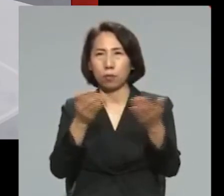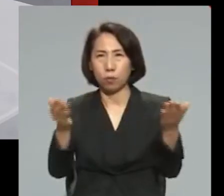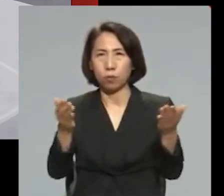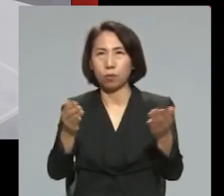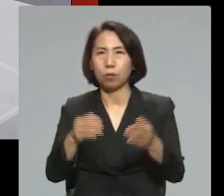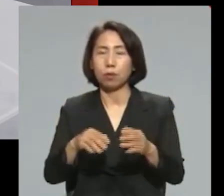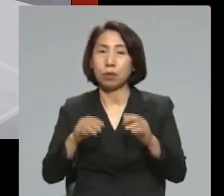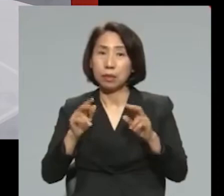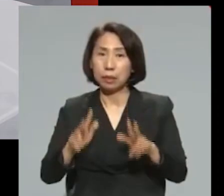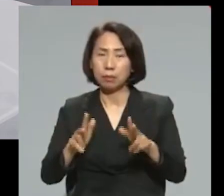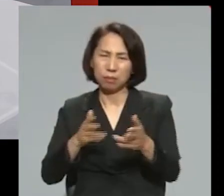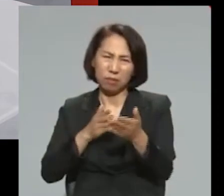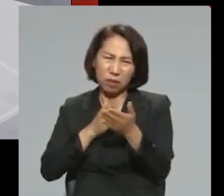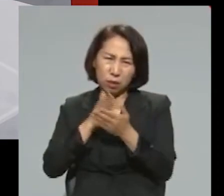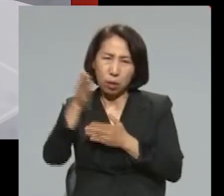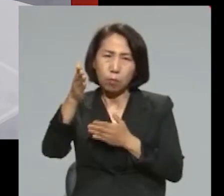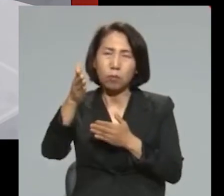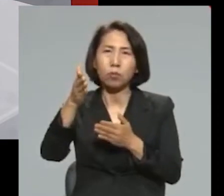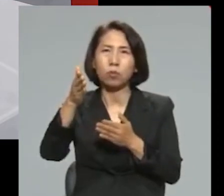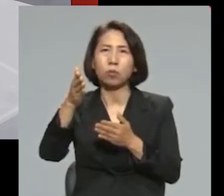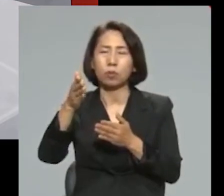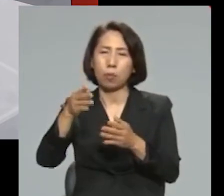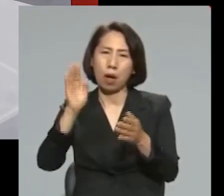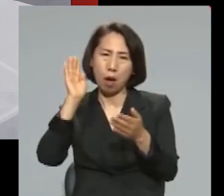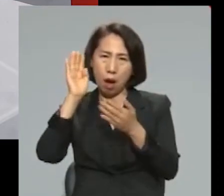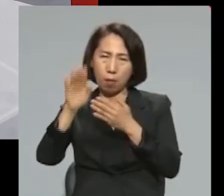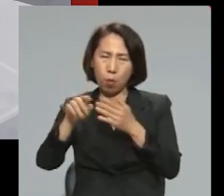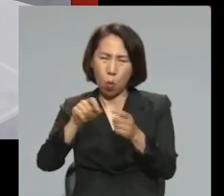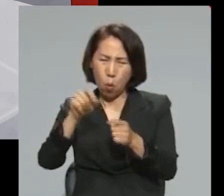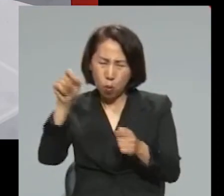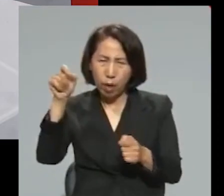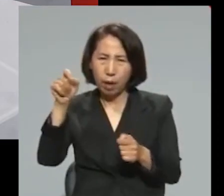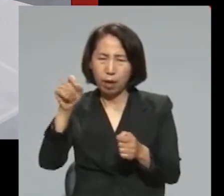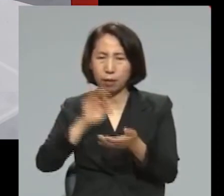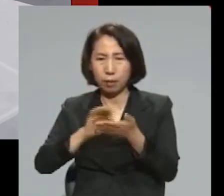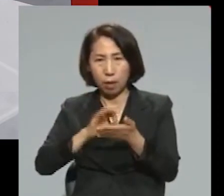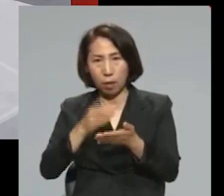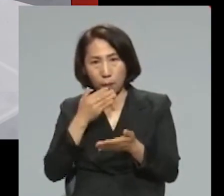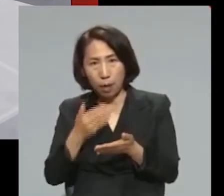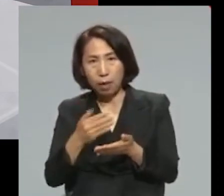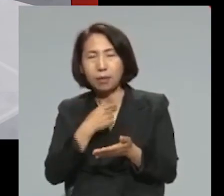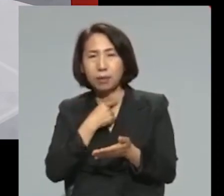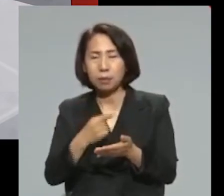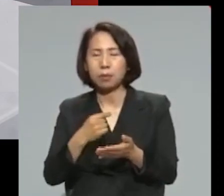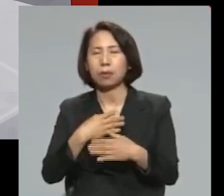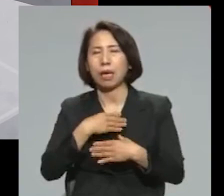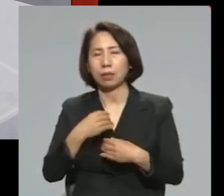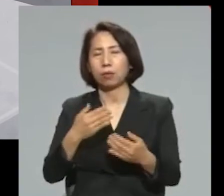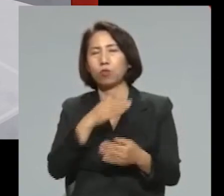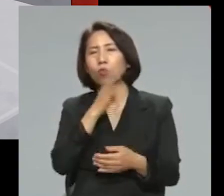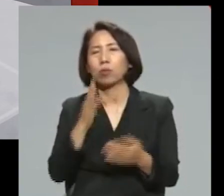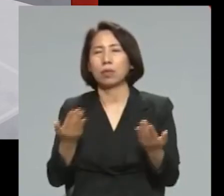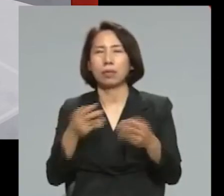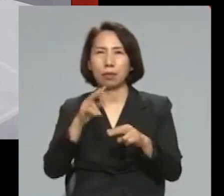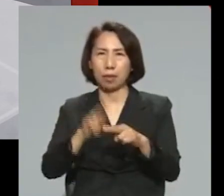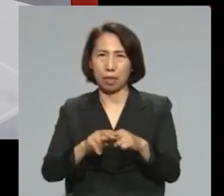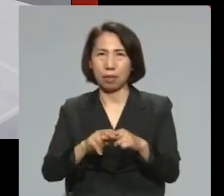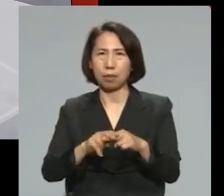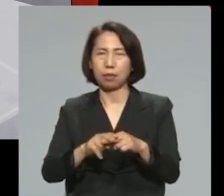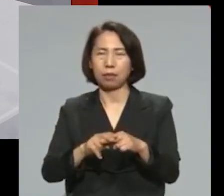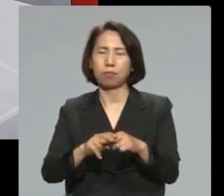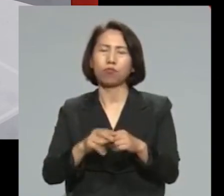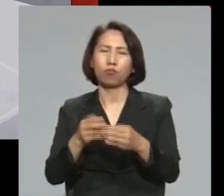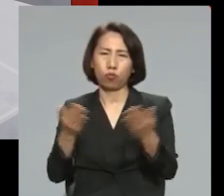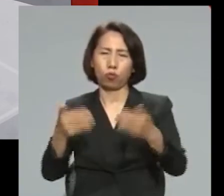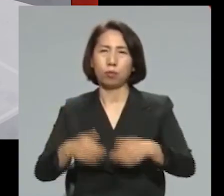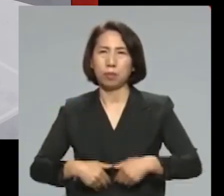이제 전문 분야에 또한 장기적으로 기여를 하고자 하시는 분들에게는 안정적인 노인 일자리를 제공을 해야